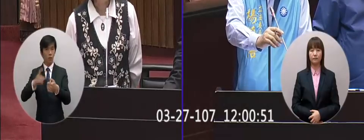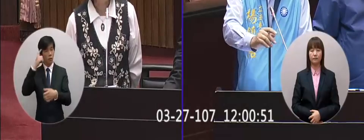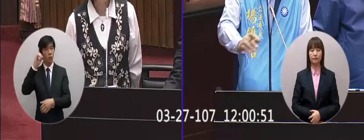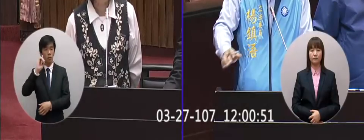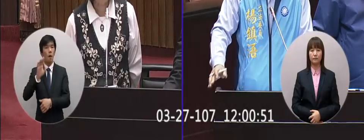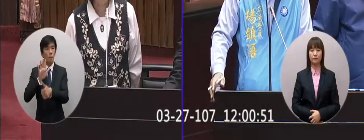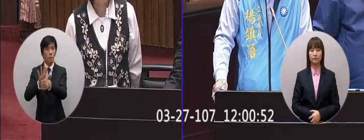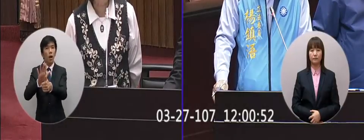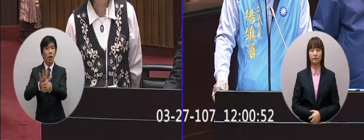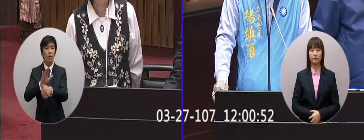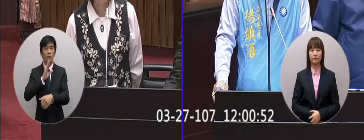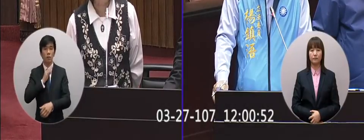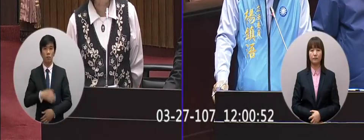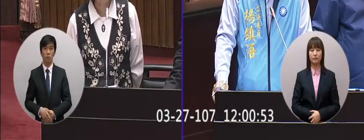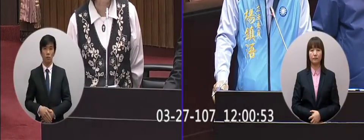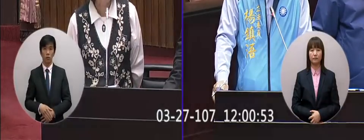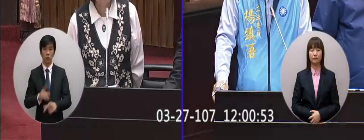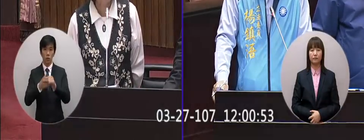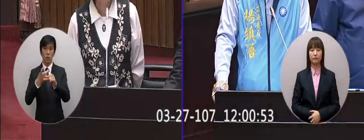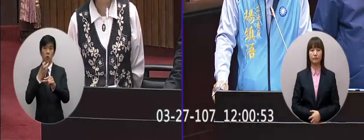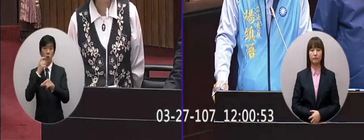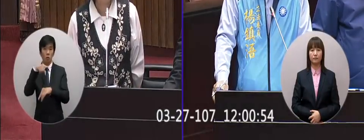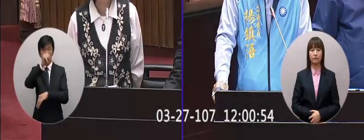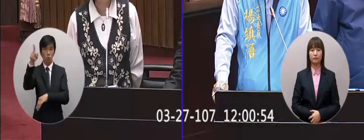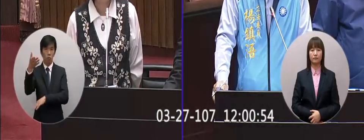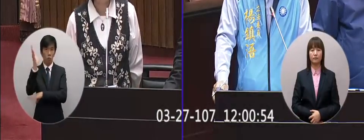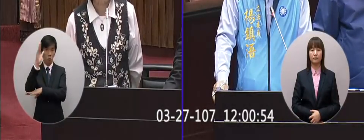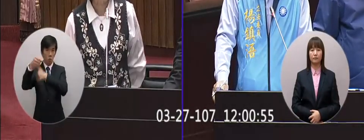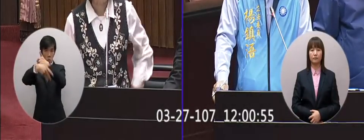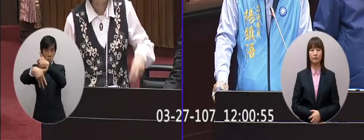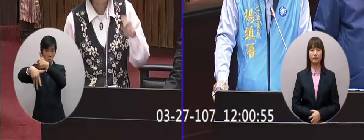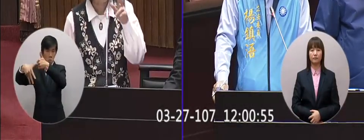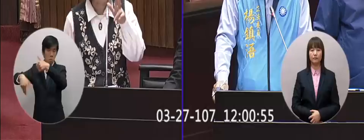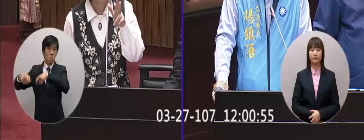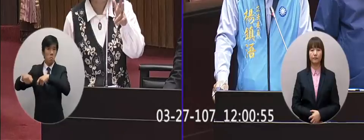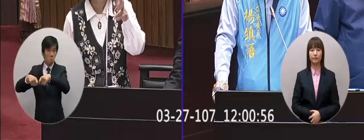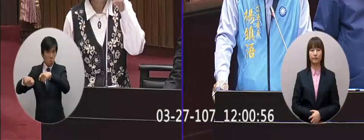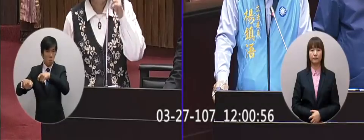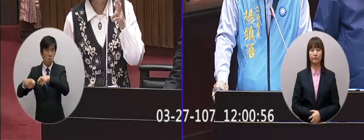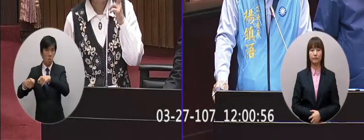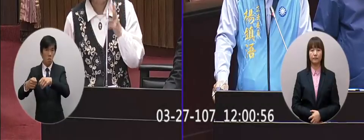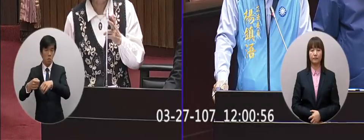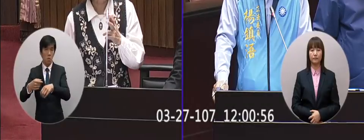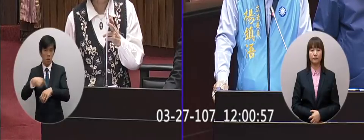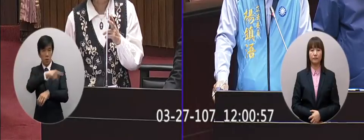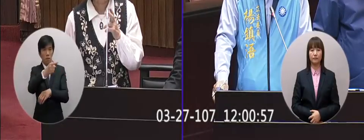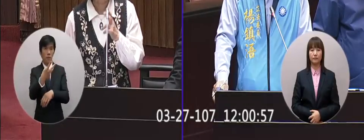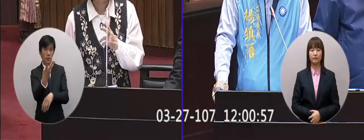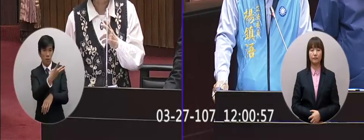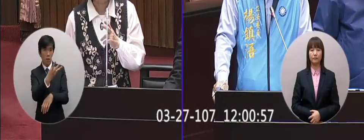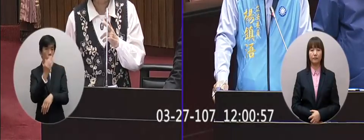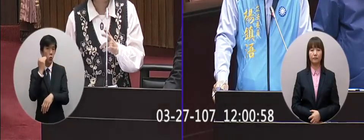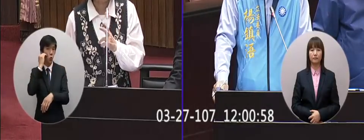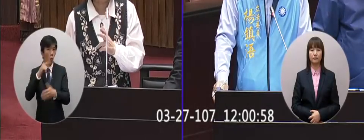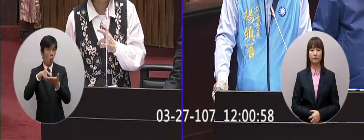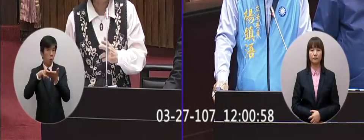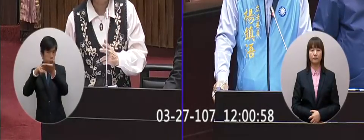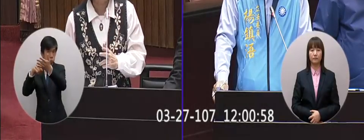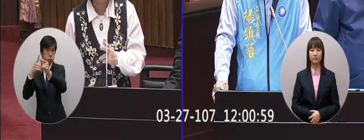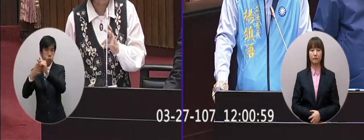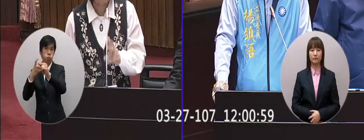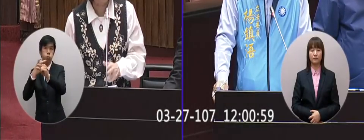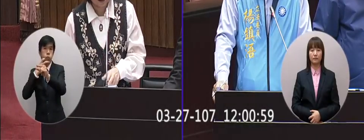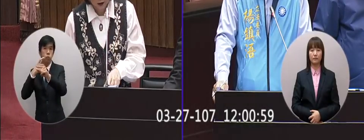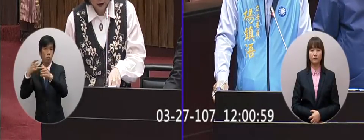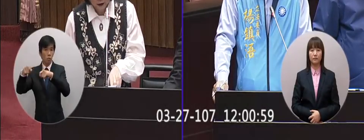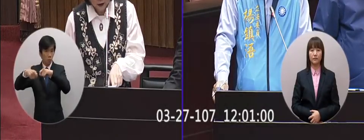啦，也就是说中央部会的相关的计划应该三个县市如果申请的符合了中央的计